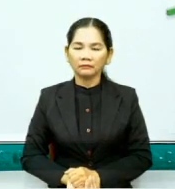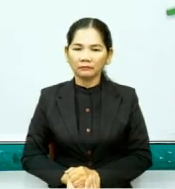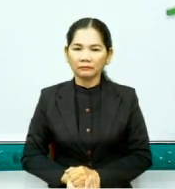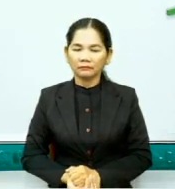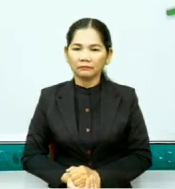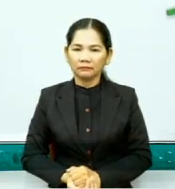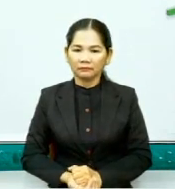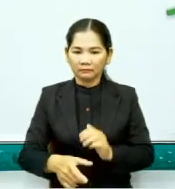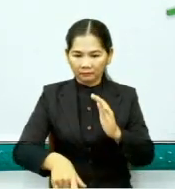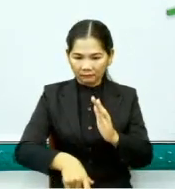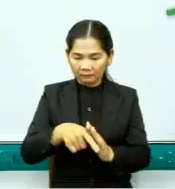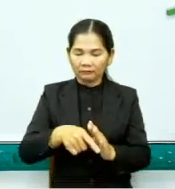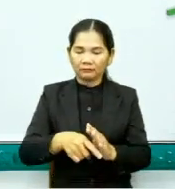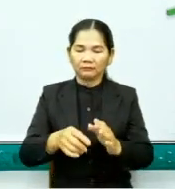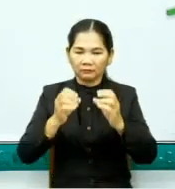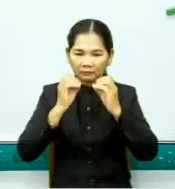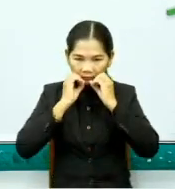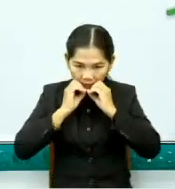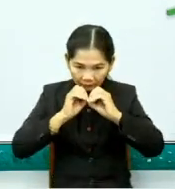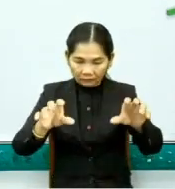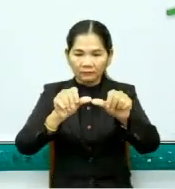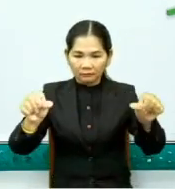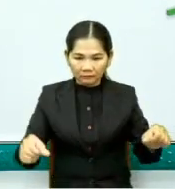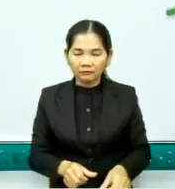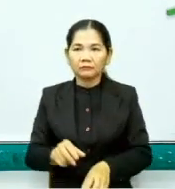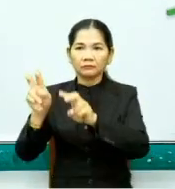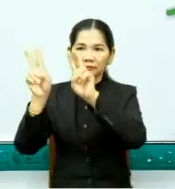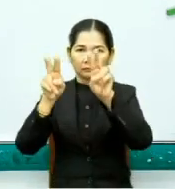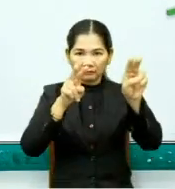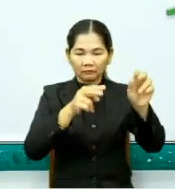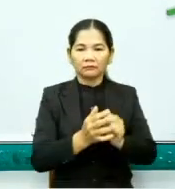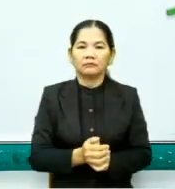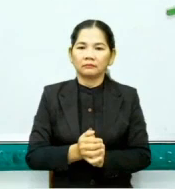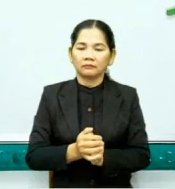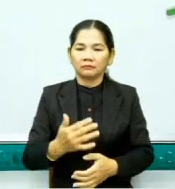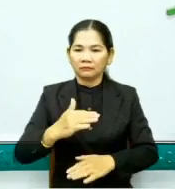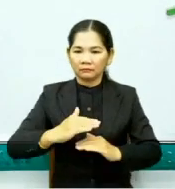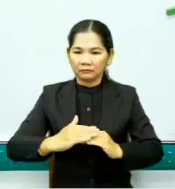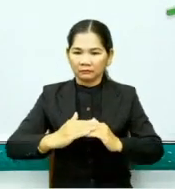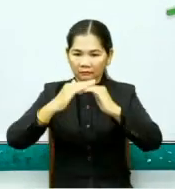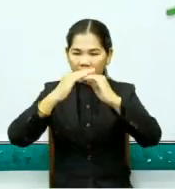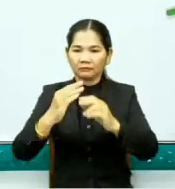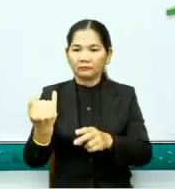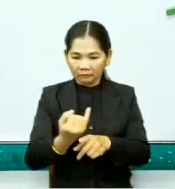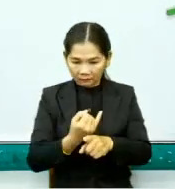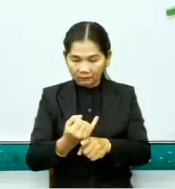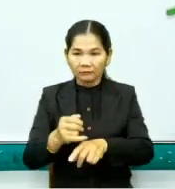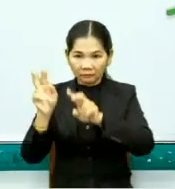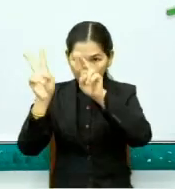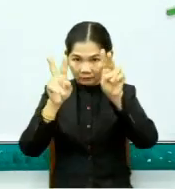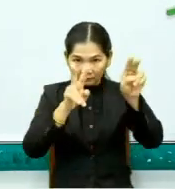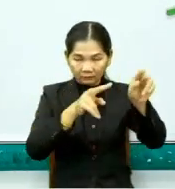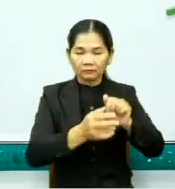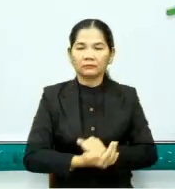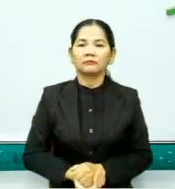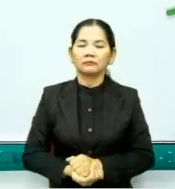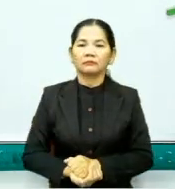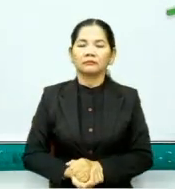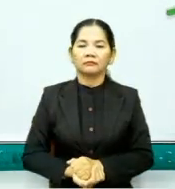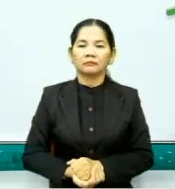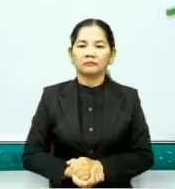cáp sắp xài đầm bần tết chó lớp cầm bùa ưu xa hạ cầm tết